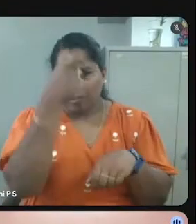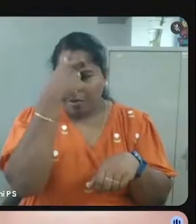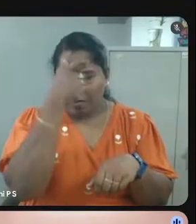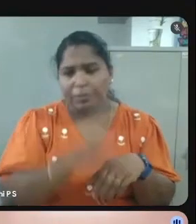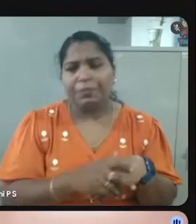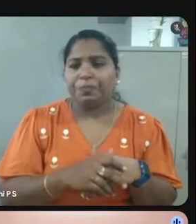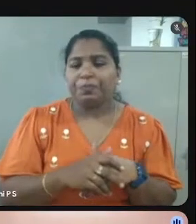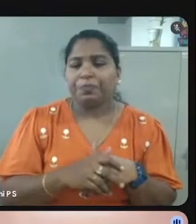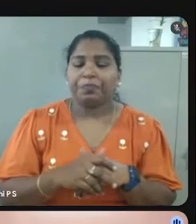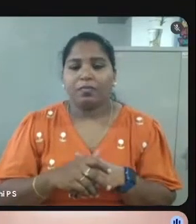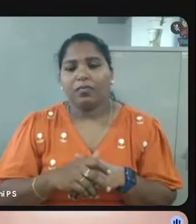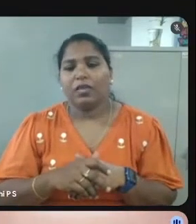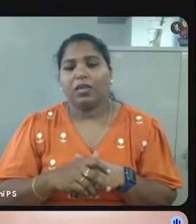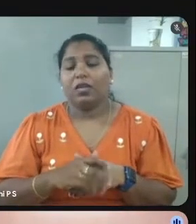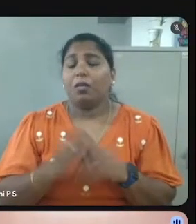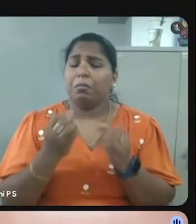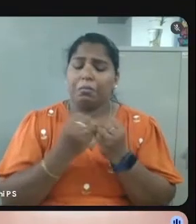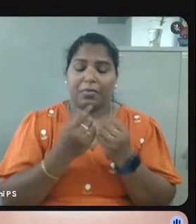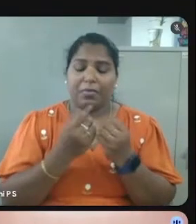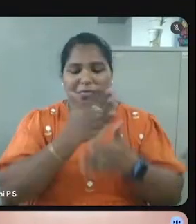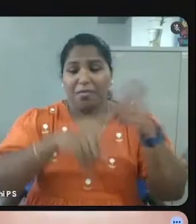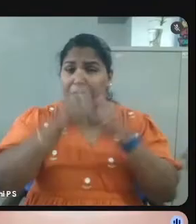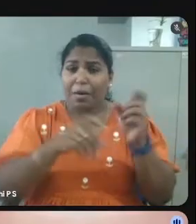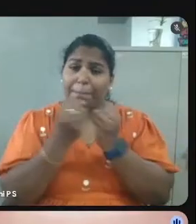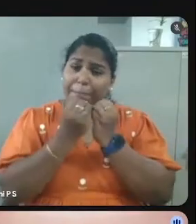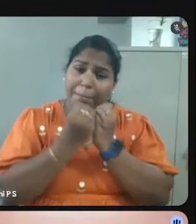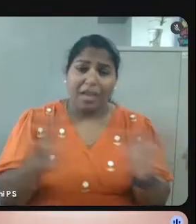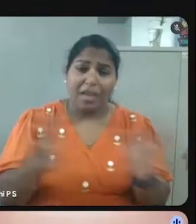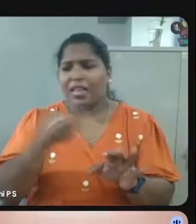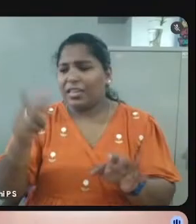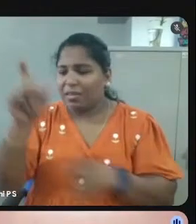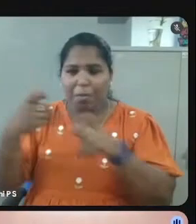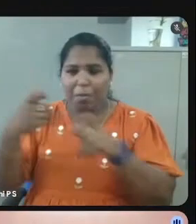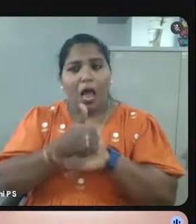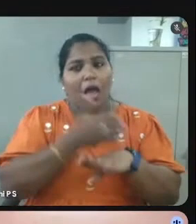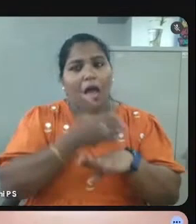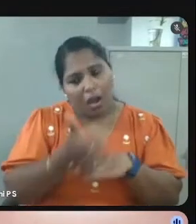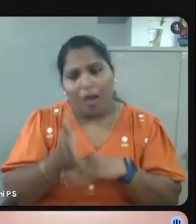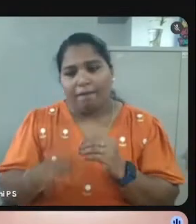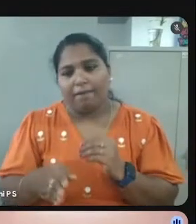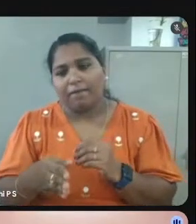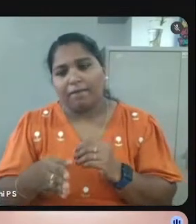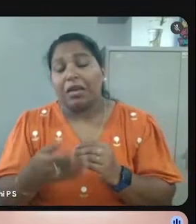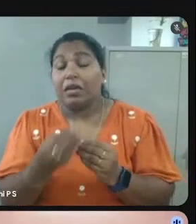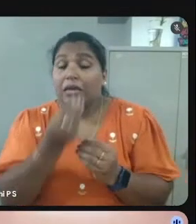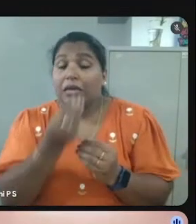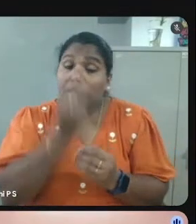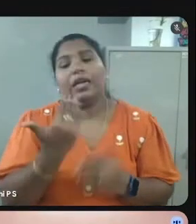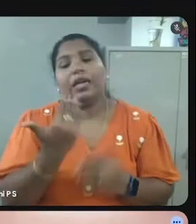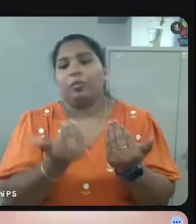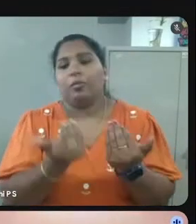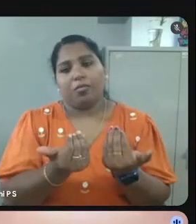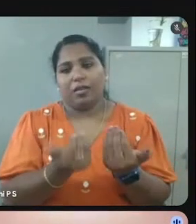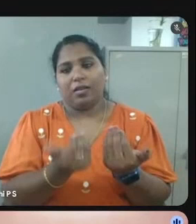എന്തൊക്കെയാണ് ഒരു വെരി പോസിബിൾ ഓഫ് എക്സ്പ്ലോയിറ്റേഷൻ പറയും. ഈസി ആയിട്ട് ഈ കാര്യങ്ങളെ ഒന്ന് അബ്യൂസ് ചെയ്യാനുള്ള